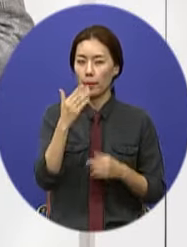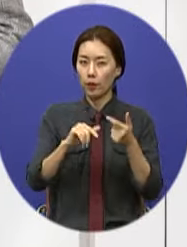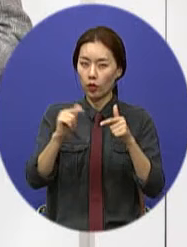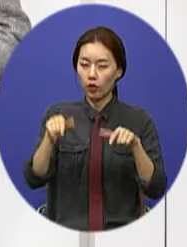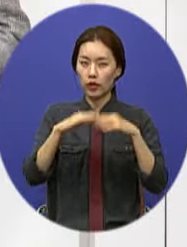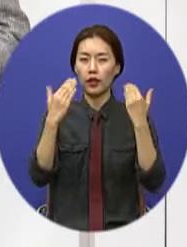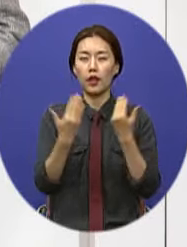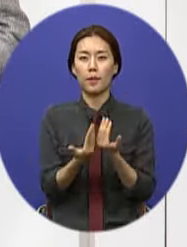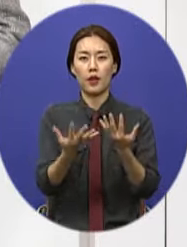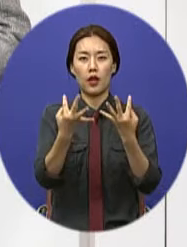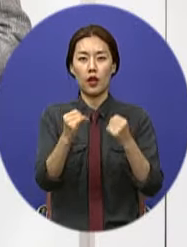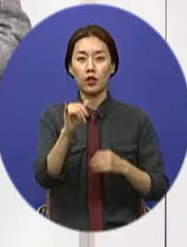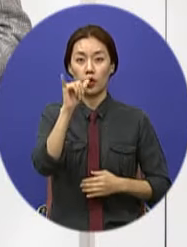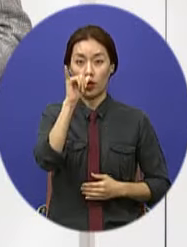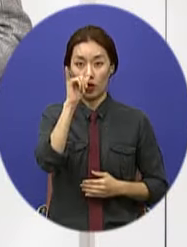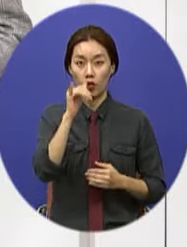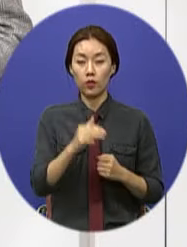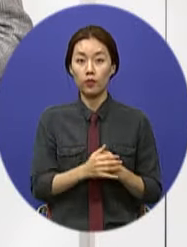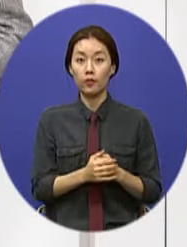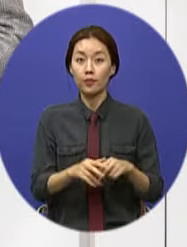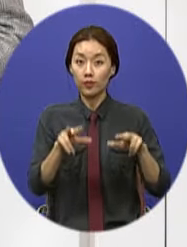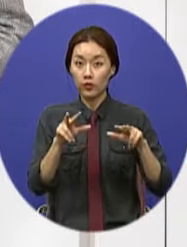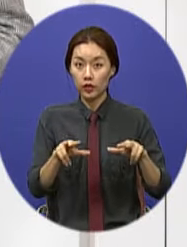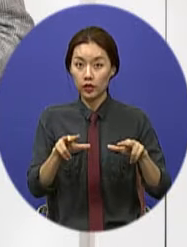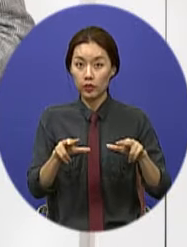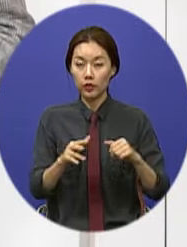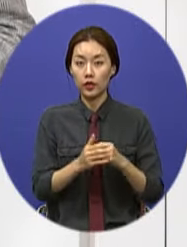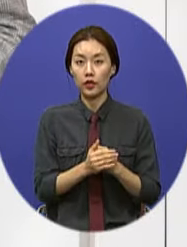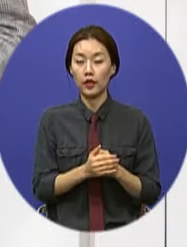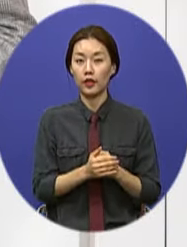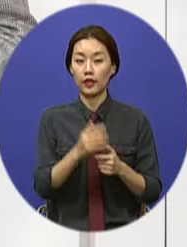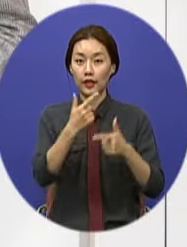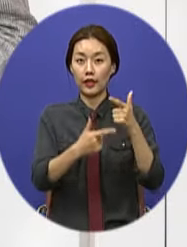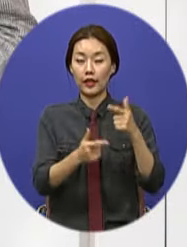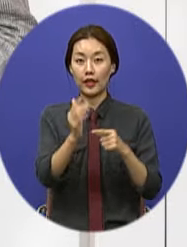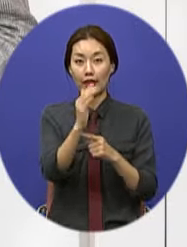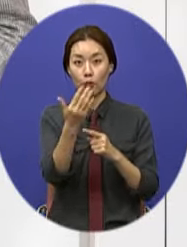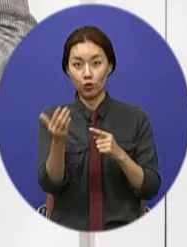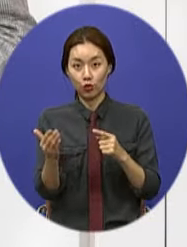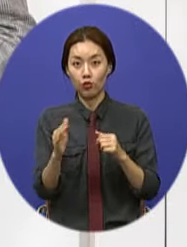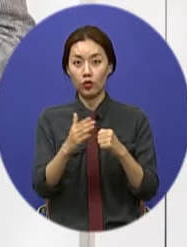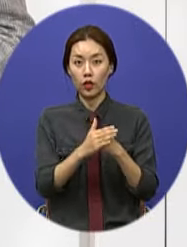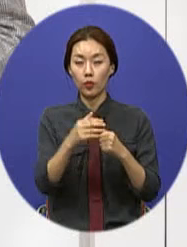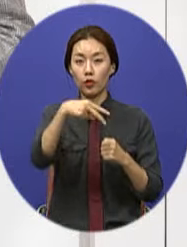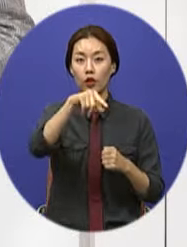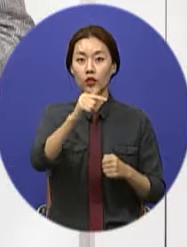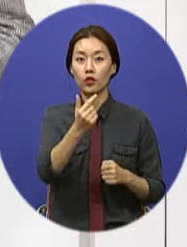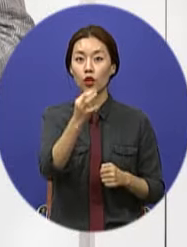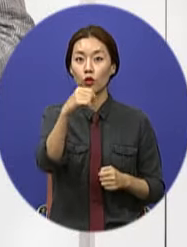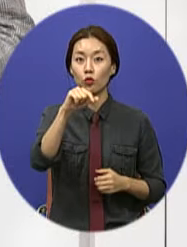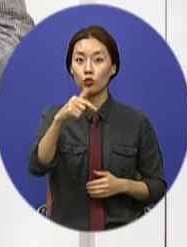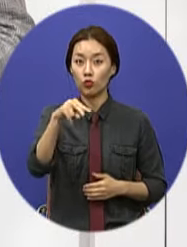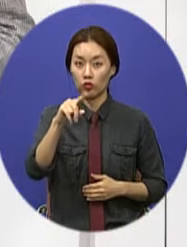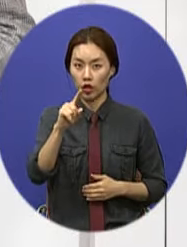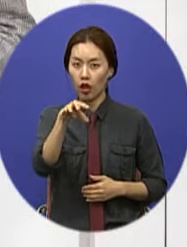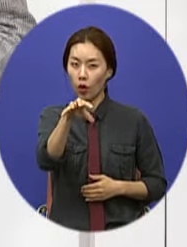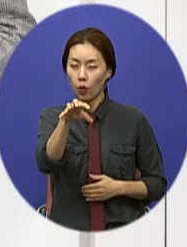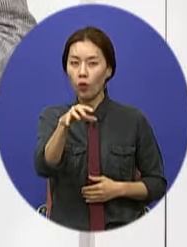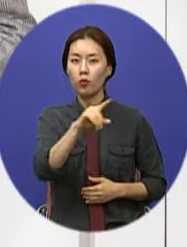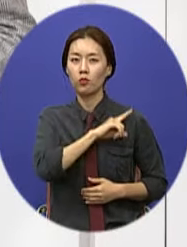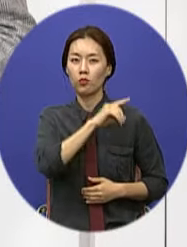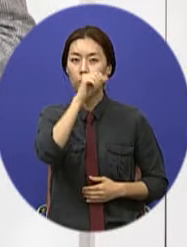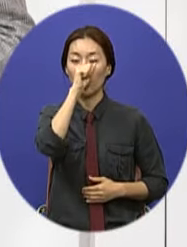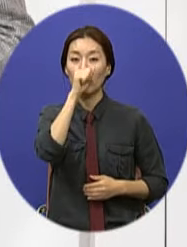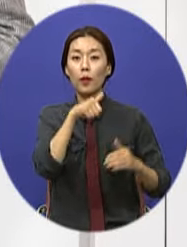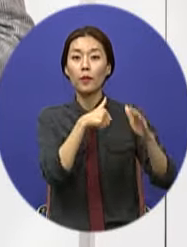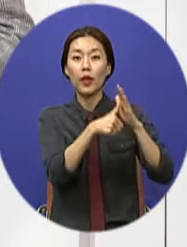많이 있습니다. 네. 네. 예, 근데 지금 이제 그 단풍철이라 이 선운산 쪽이 아주 좋죠. 대표적인